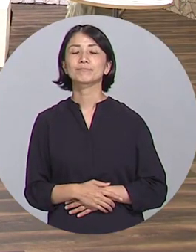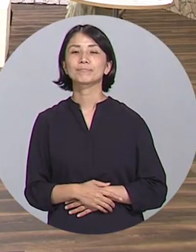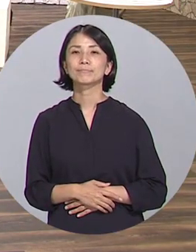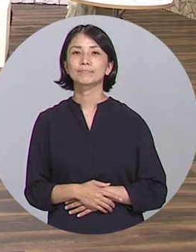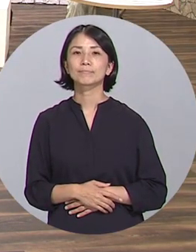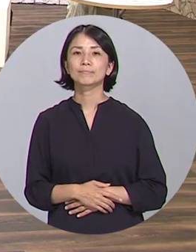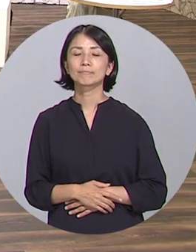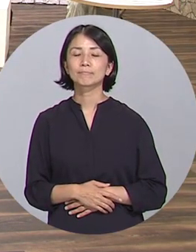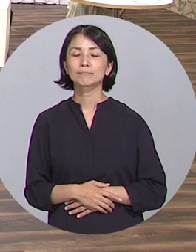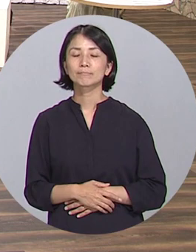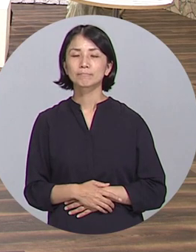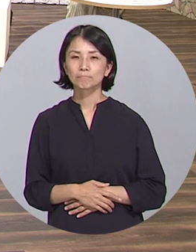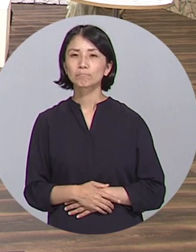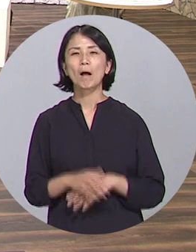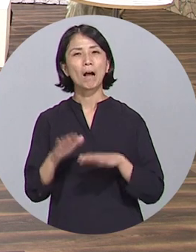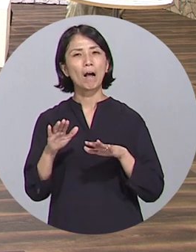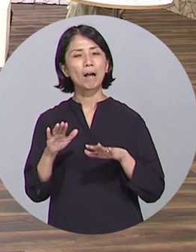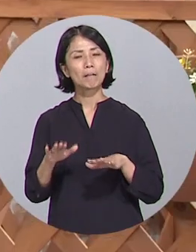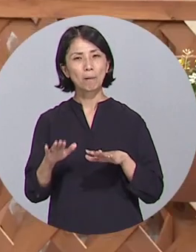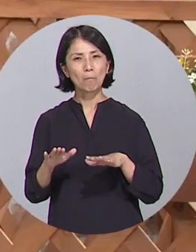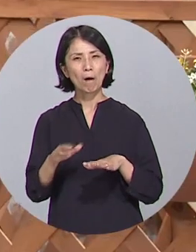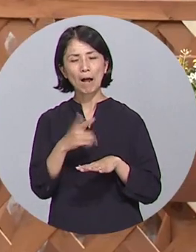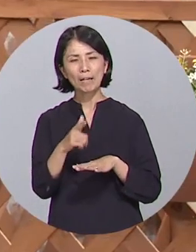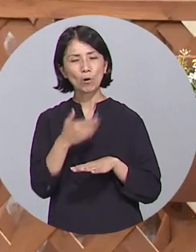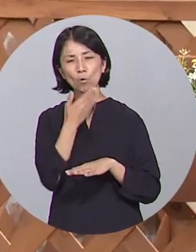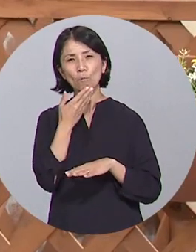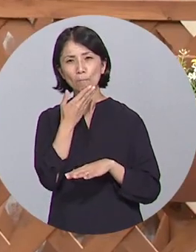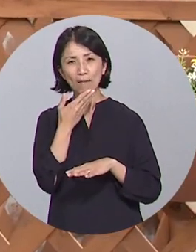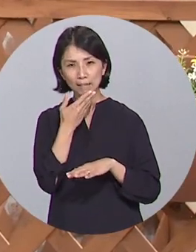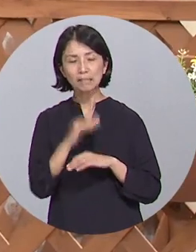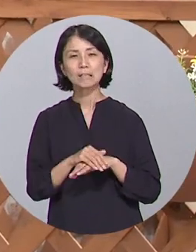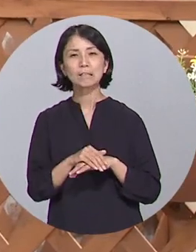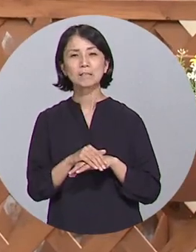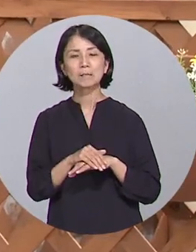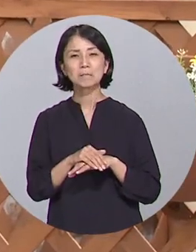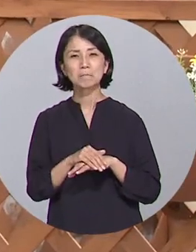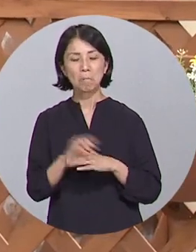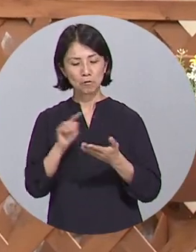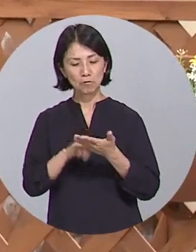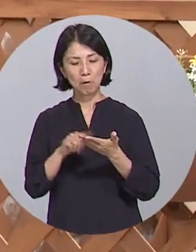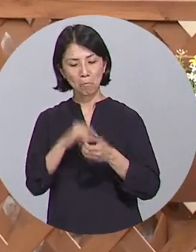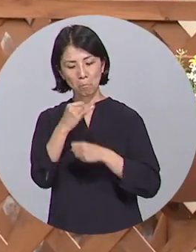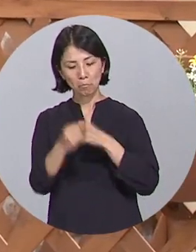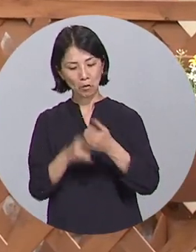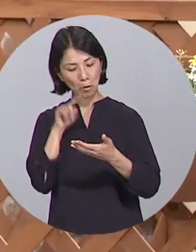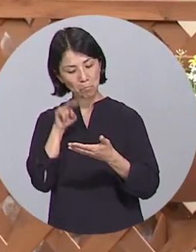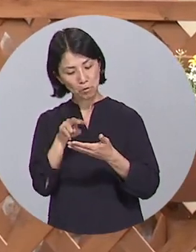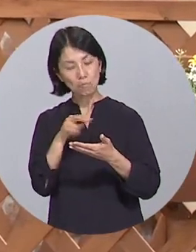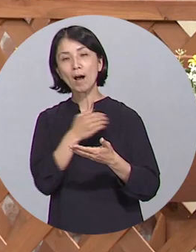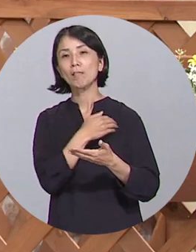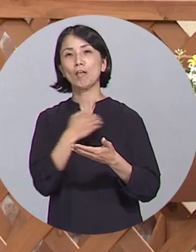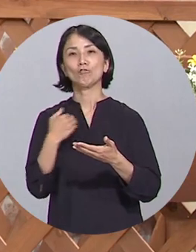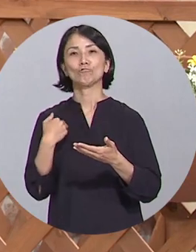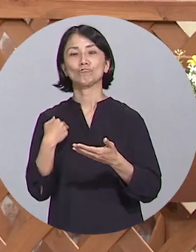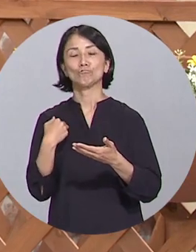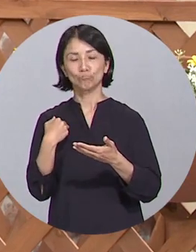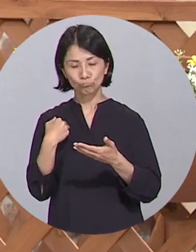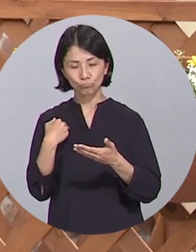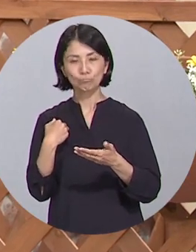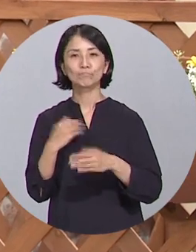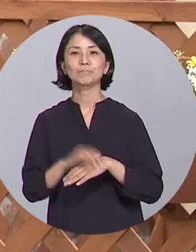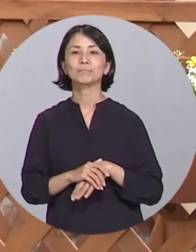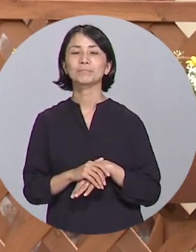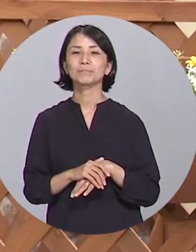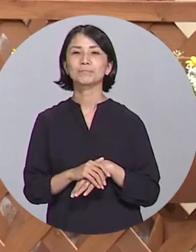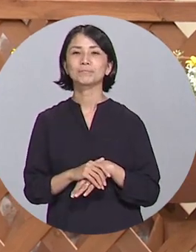今の時代ってすごく便利ですから、作品名だったり画家をこう検索したらインターネットでも、出てくることもあるじゃない